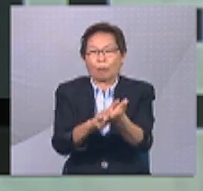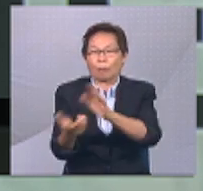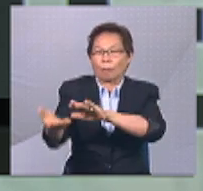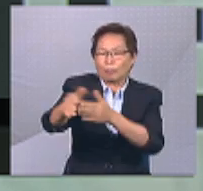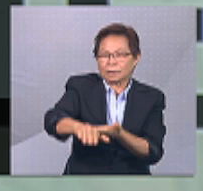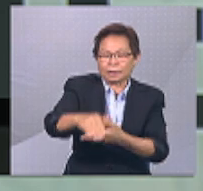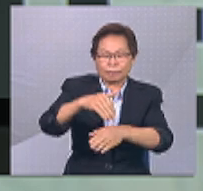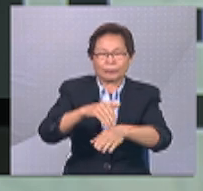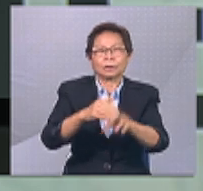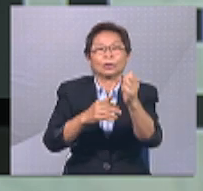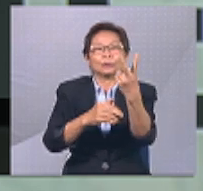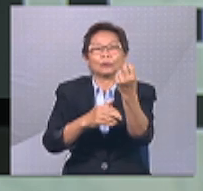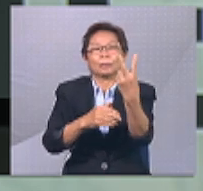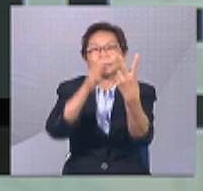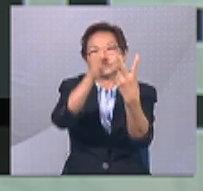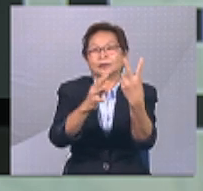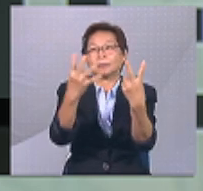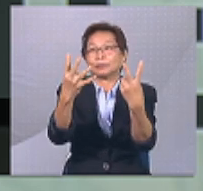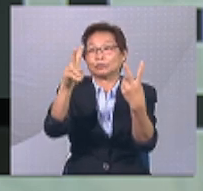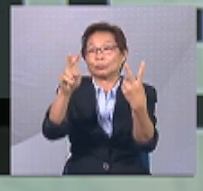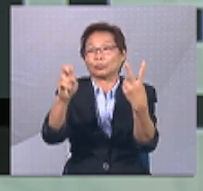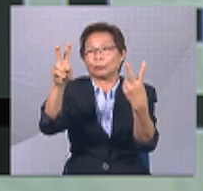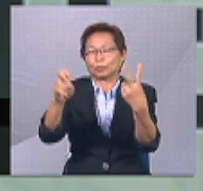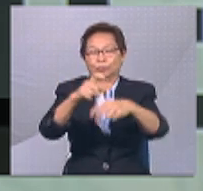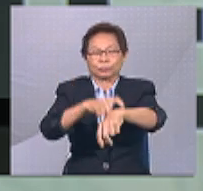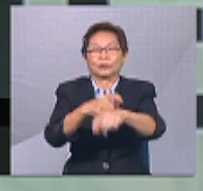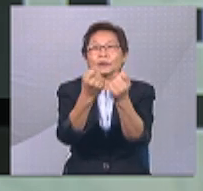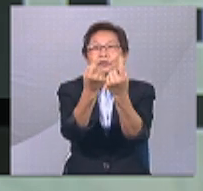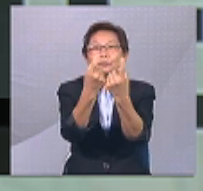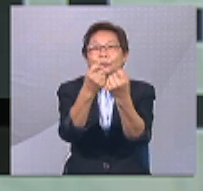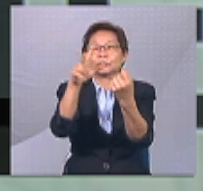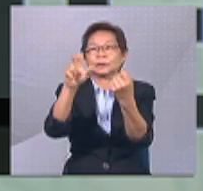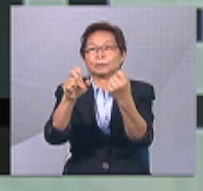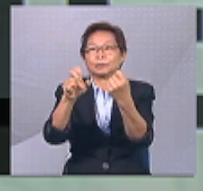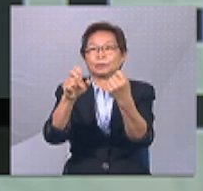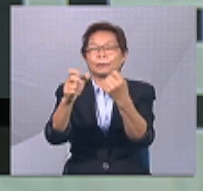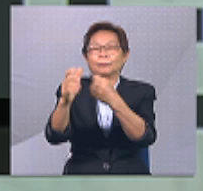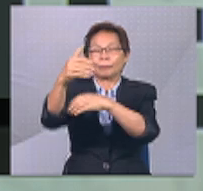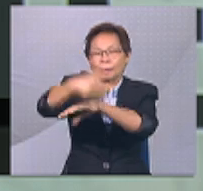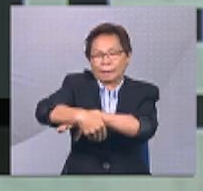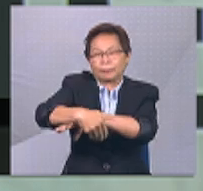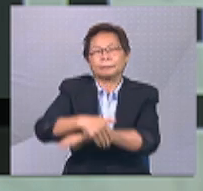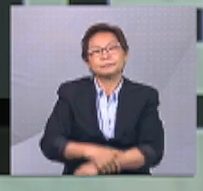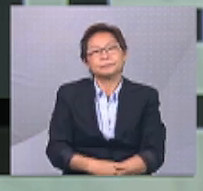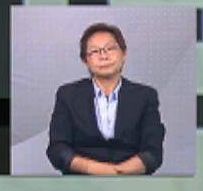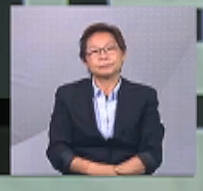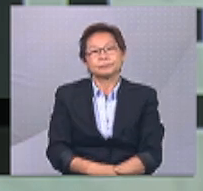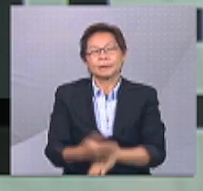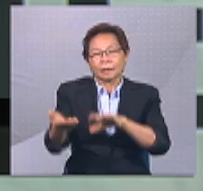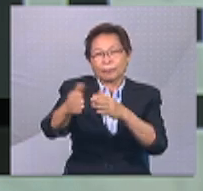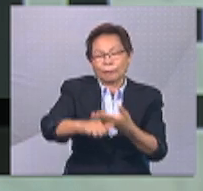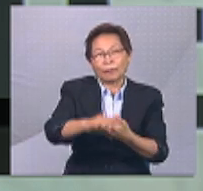meninggal dunia pada 12 April 2020 jam 11.36 malam. Kes